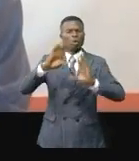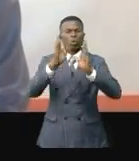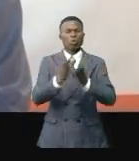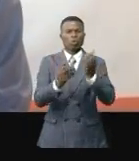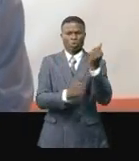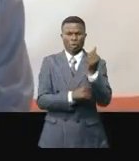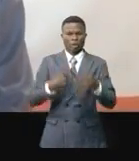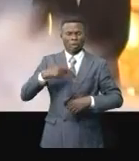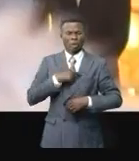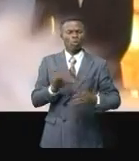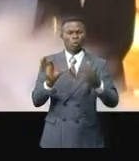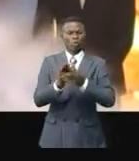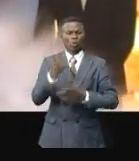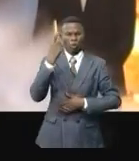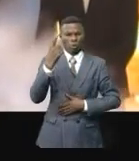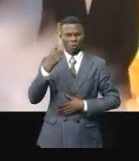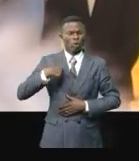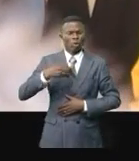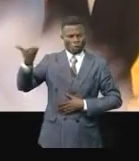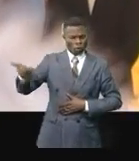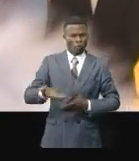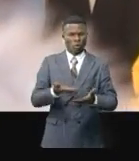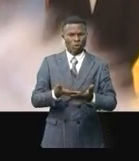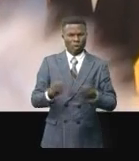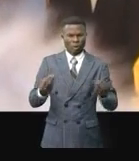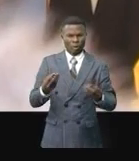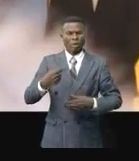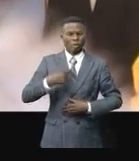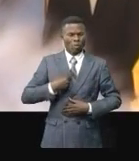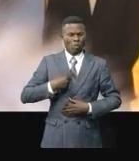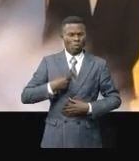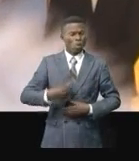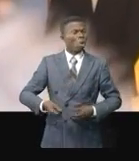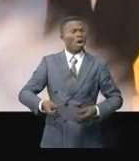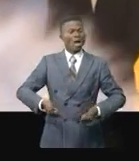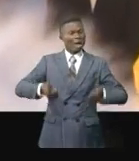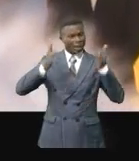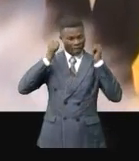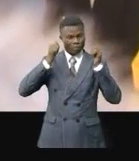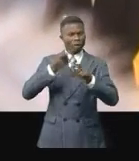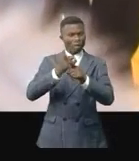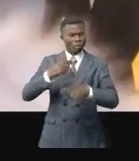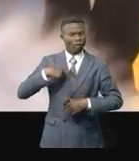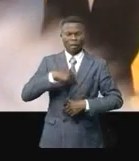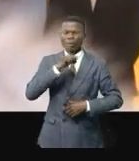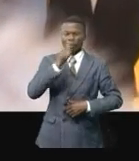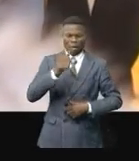Nous sommes ensemble, nous le resterons. Parce que je nierai jamais mes origines.